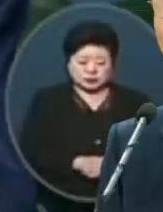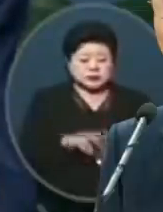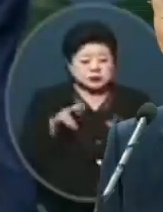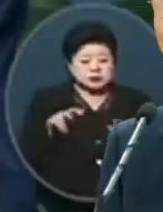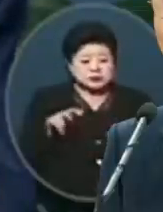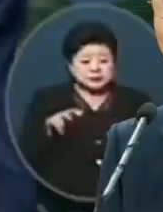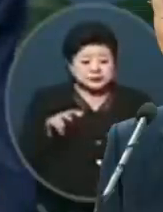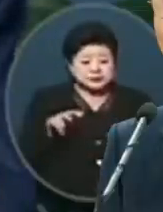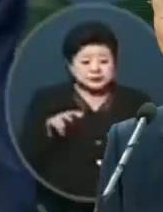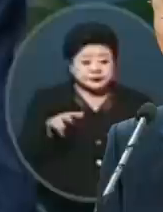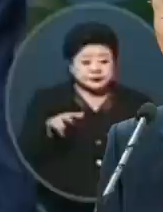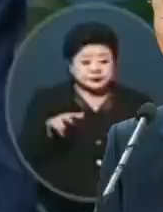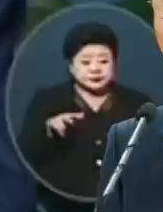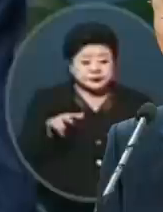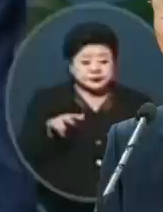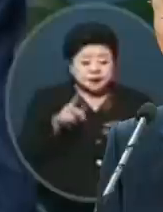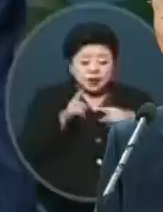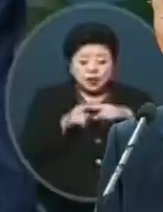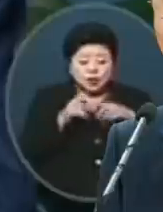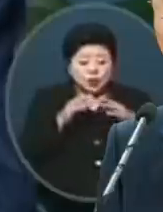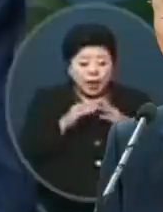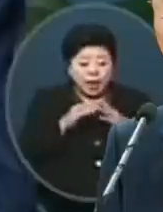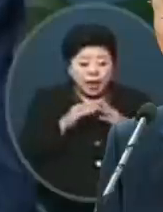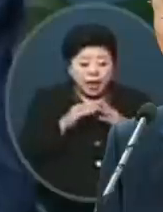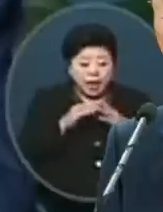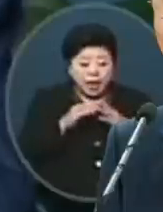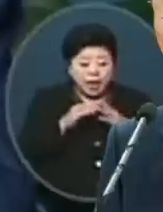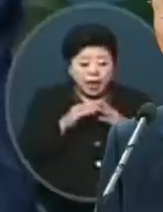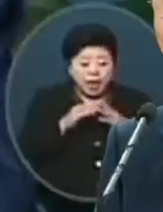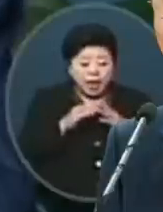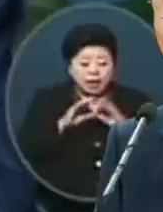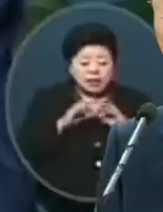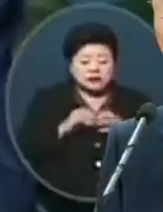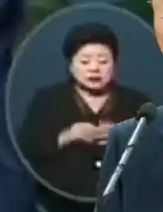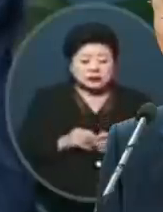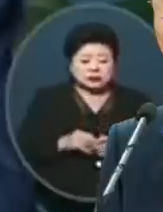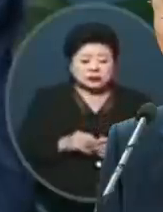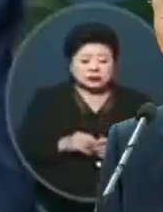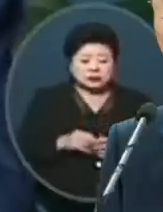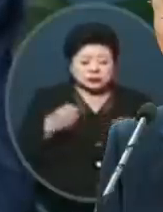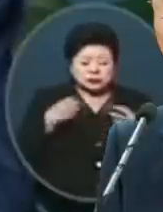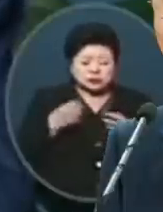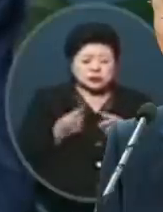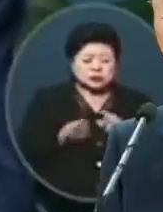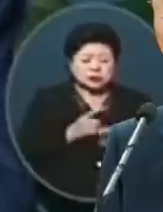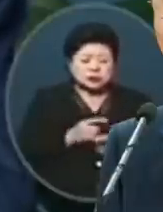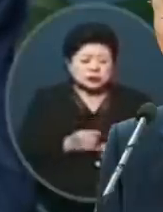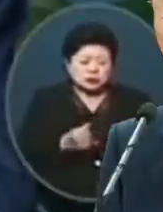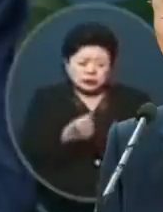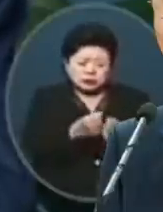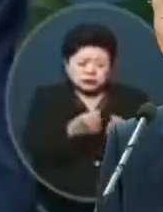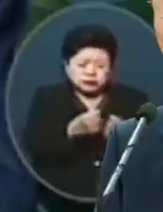지금 우리 교회와 정부 간에 밀고 땡기고 하는 것은 일이십니다.